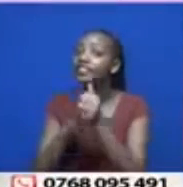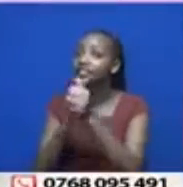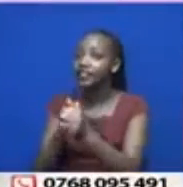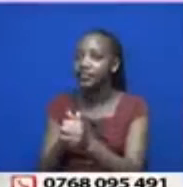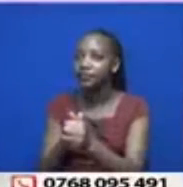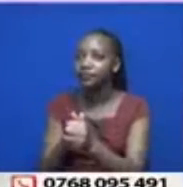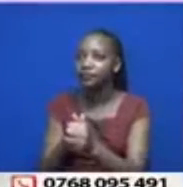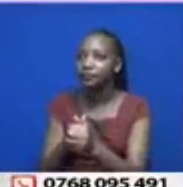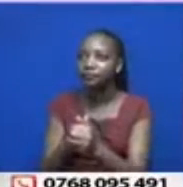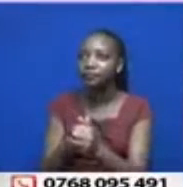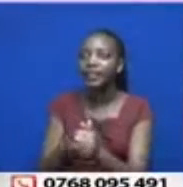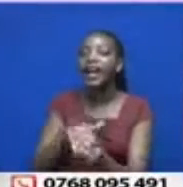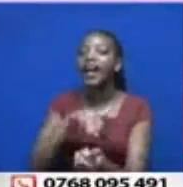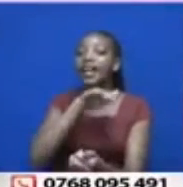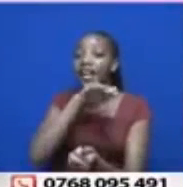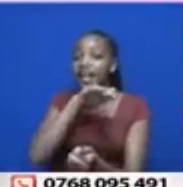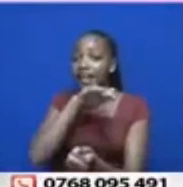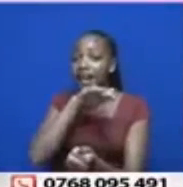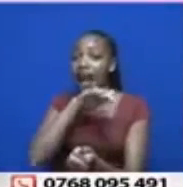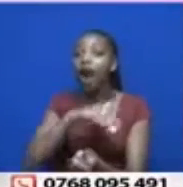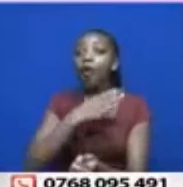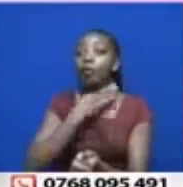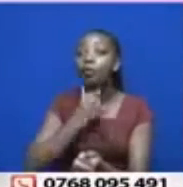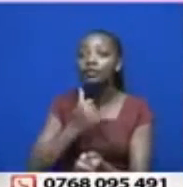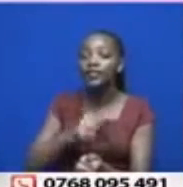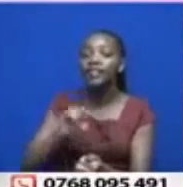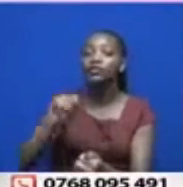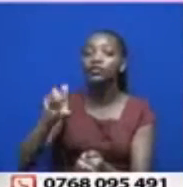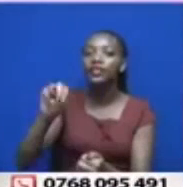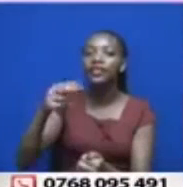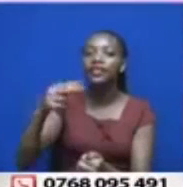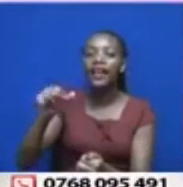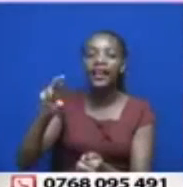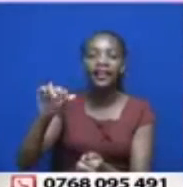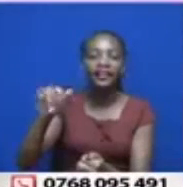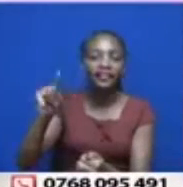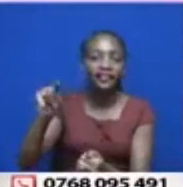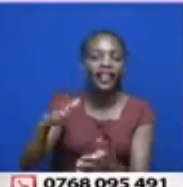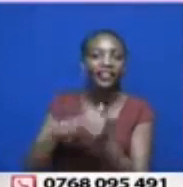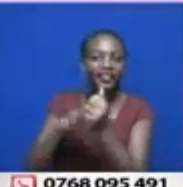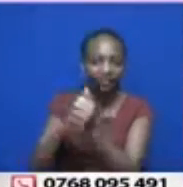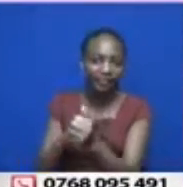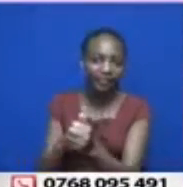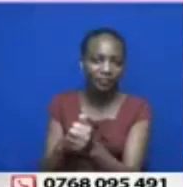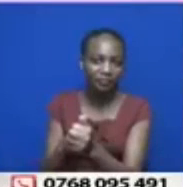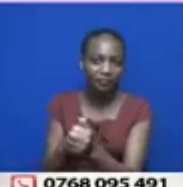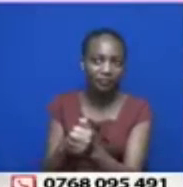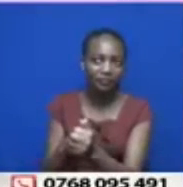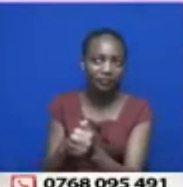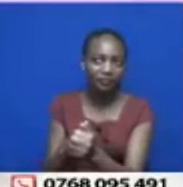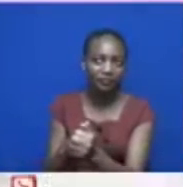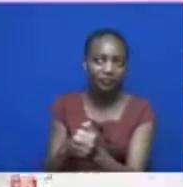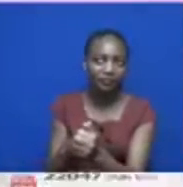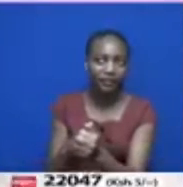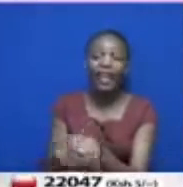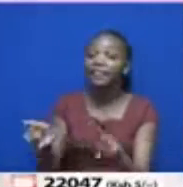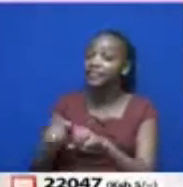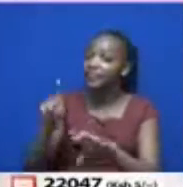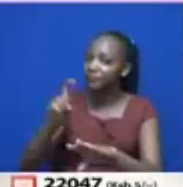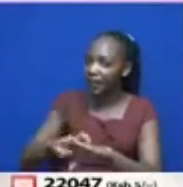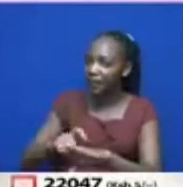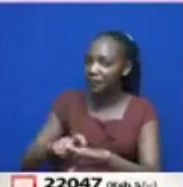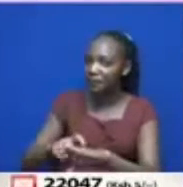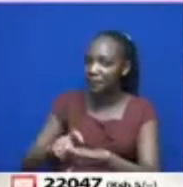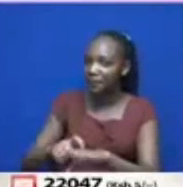sana kurithi. Naam. Ule base ya Mheshimiwa Mwai Kibaki, uh-huh, the Mount Kenya base. Uh-huh. Wakati huo alikuwa